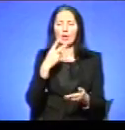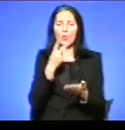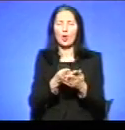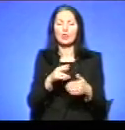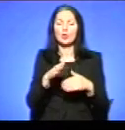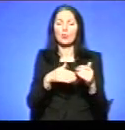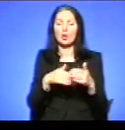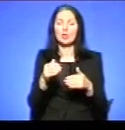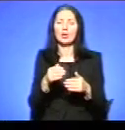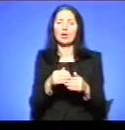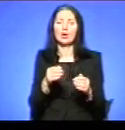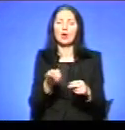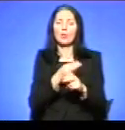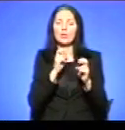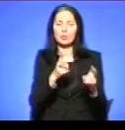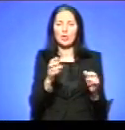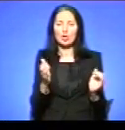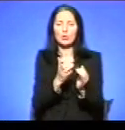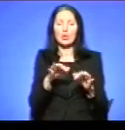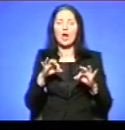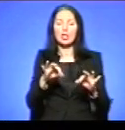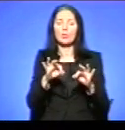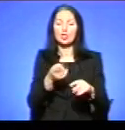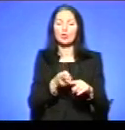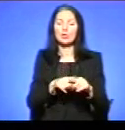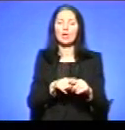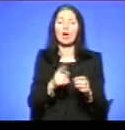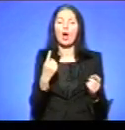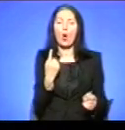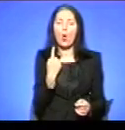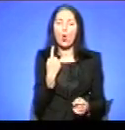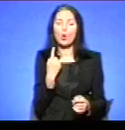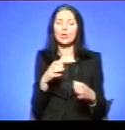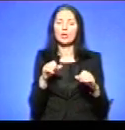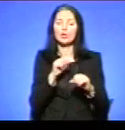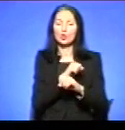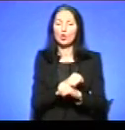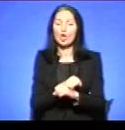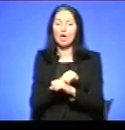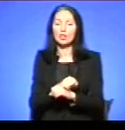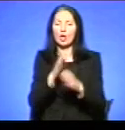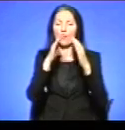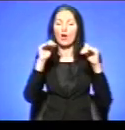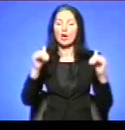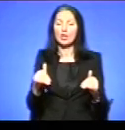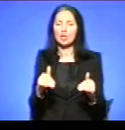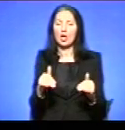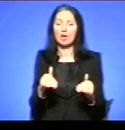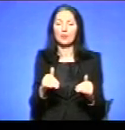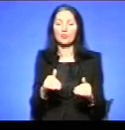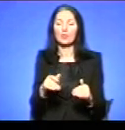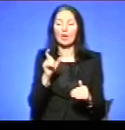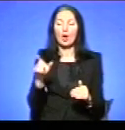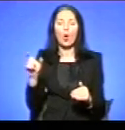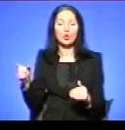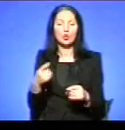найбільш безпечніше буде зберігати свій автомобіль – це на охоронених стоянках, в гаражних приміщеннях. Особам,